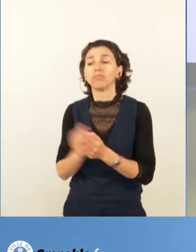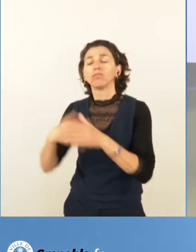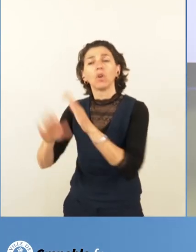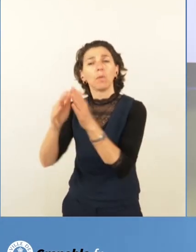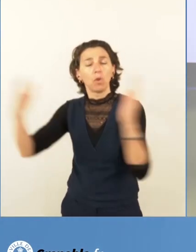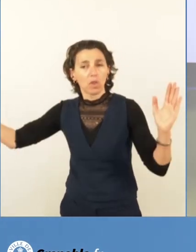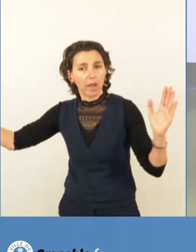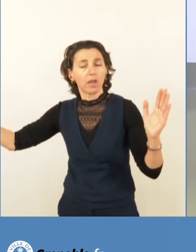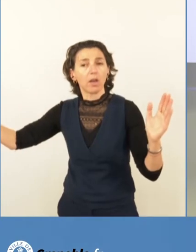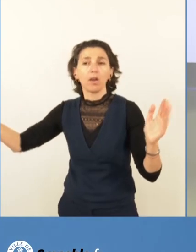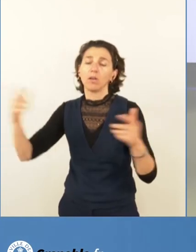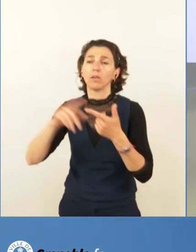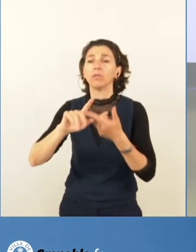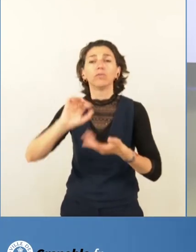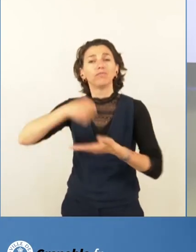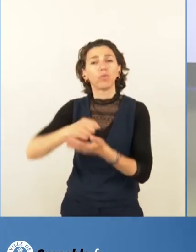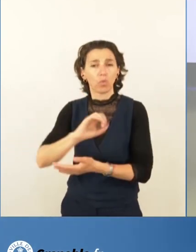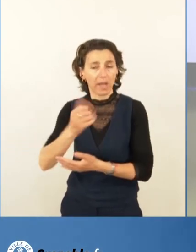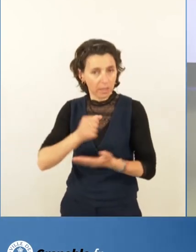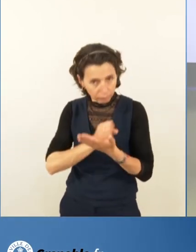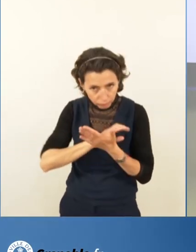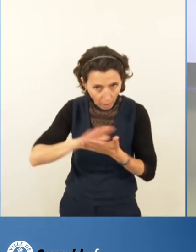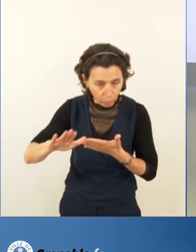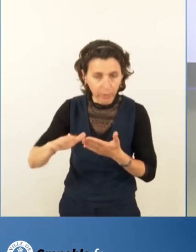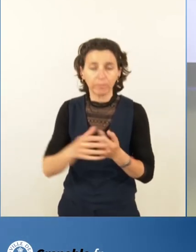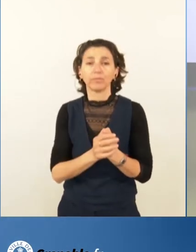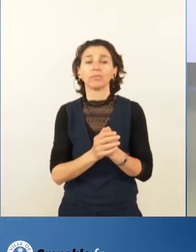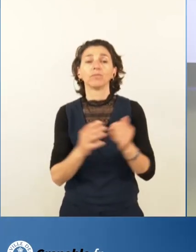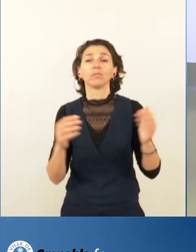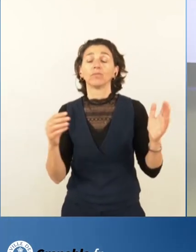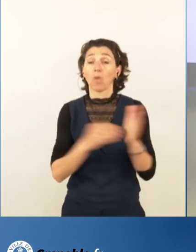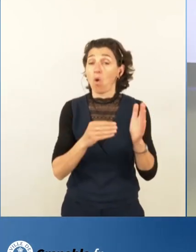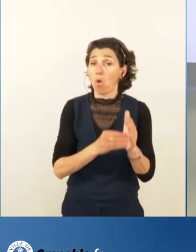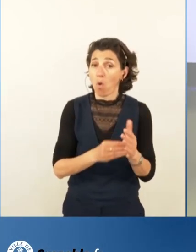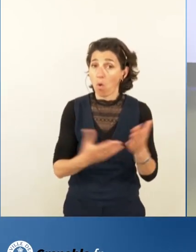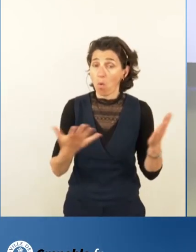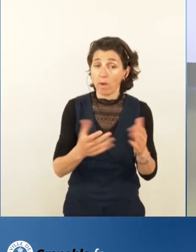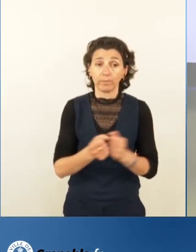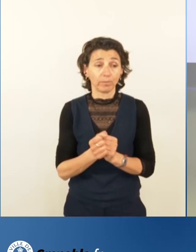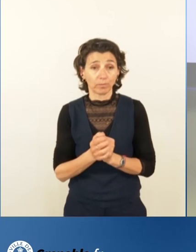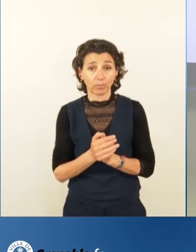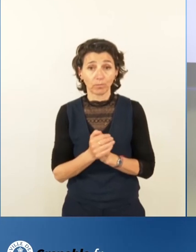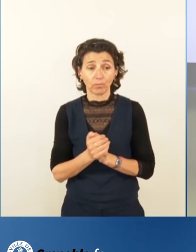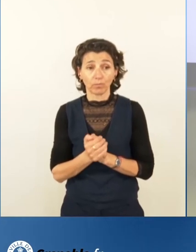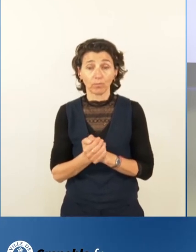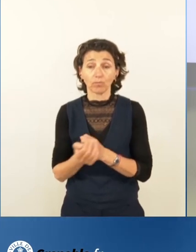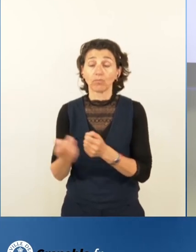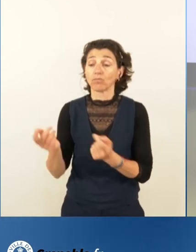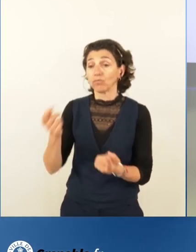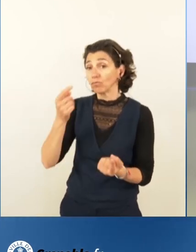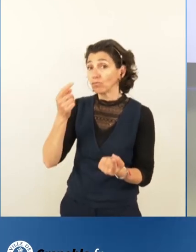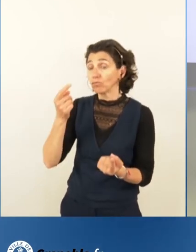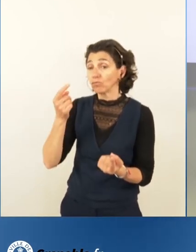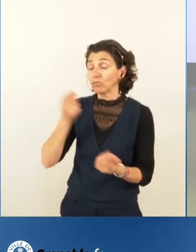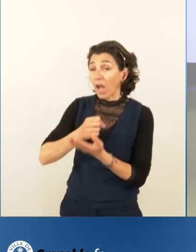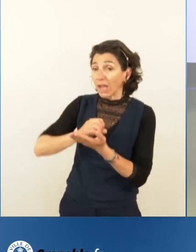également gratuit et évidemment il va sans dire que la gratuité n'est pas le seul moteur pour